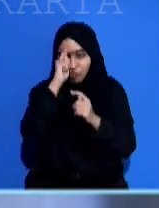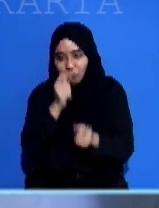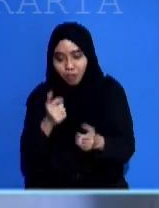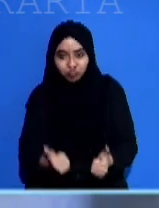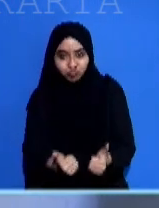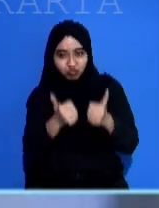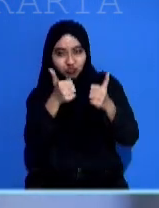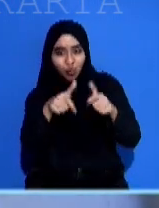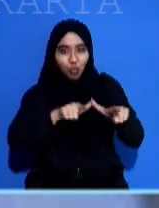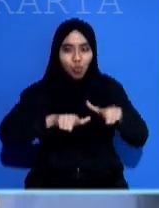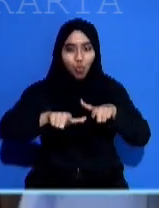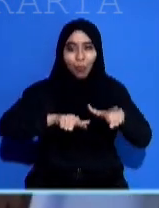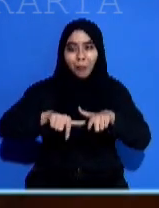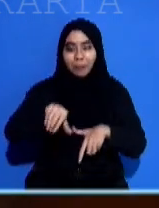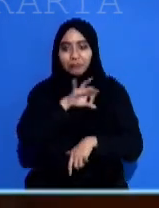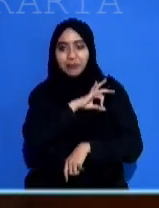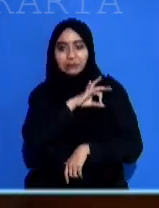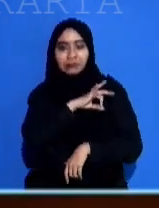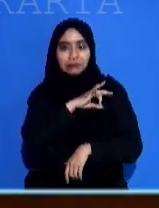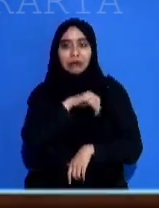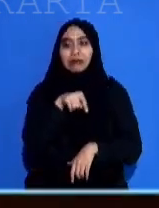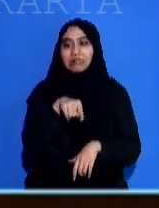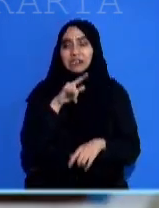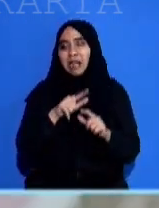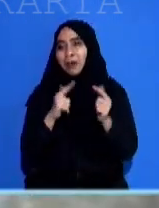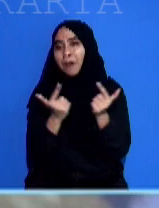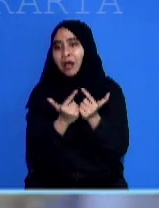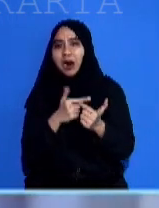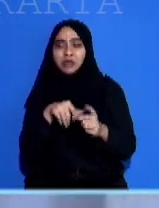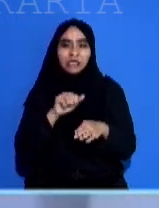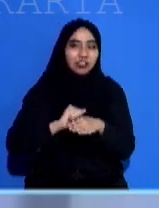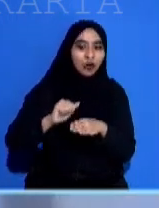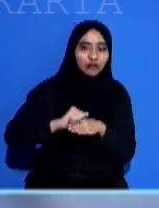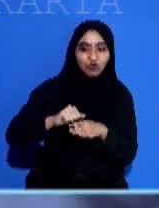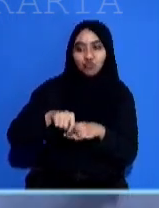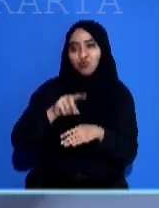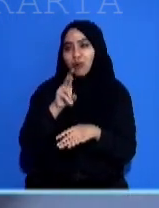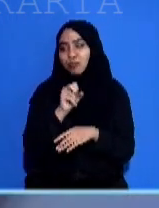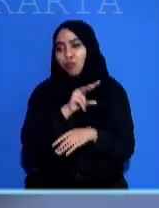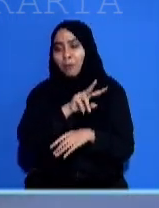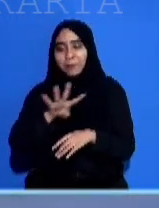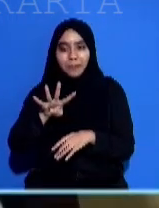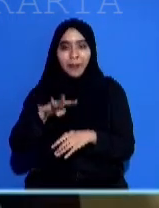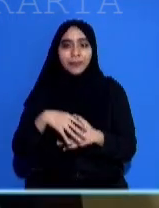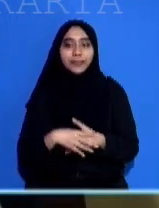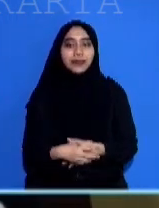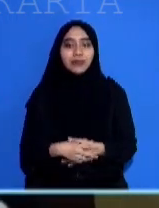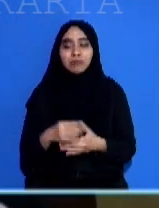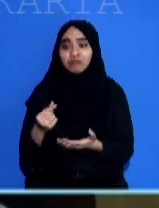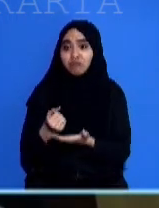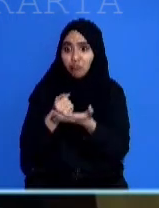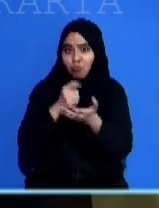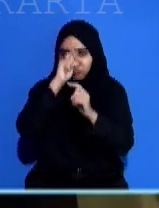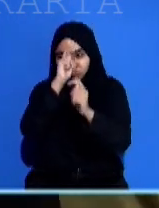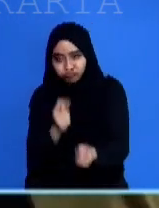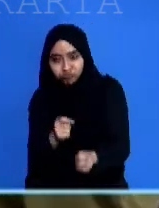lomba peserta didik berprestasi Lembaga Kursus dan pelatihan tahun 2024 penghargaan diberikan dalam